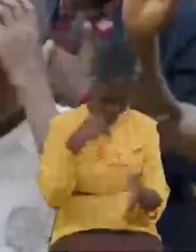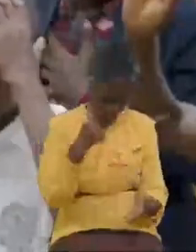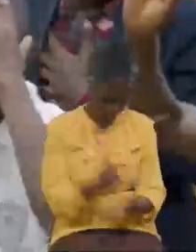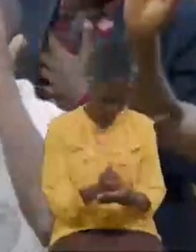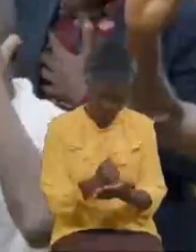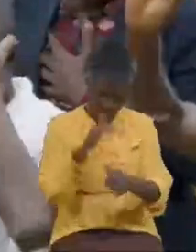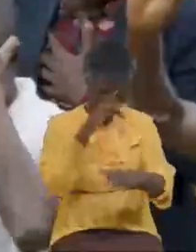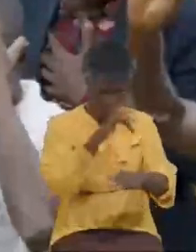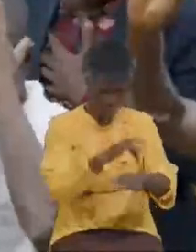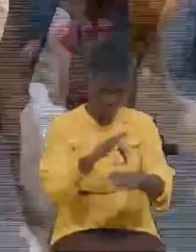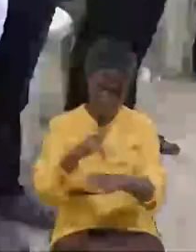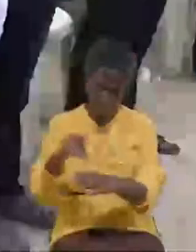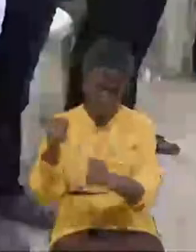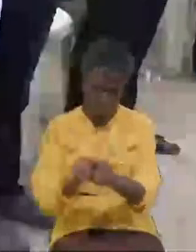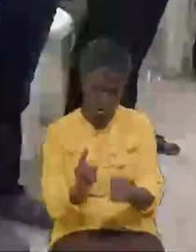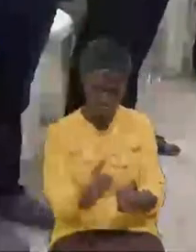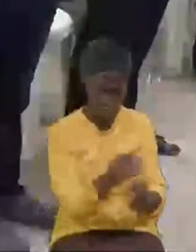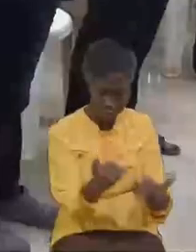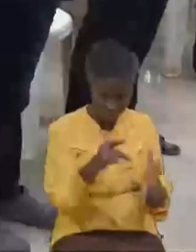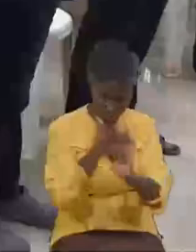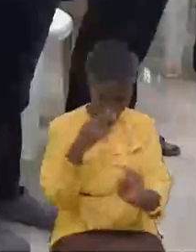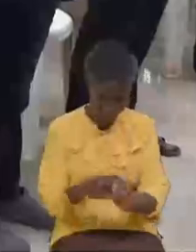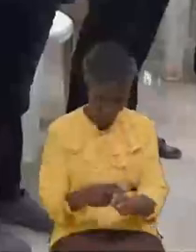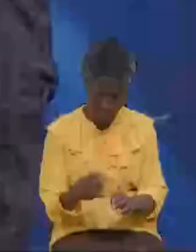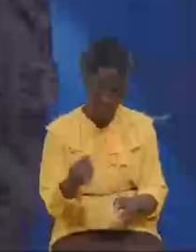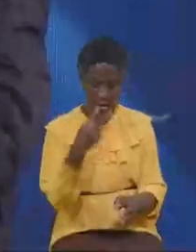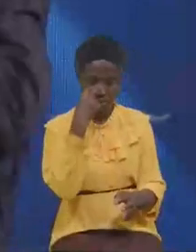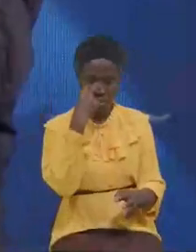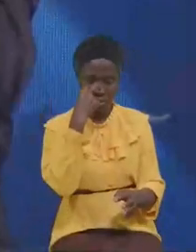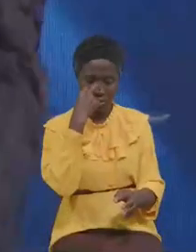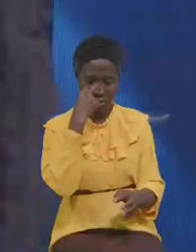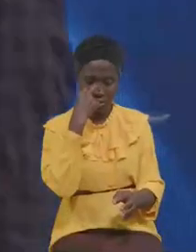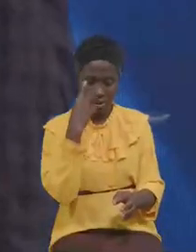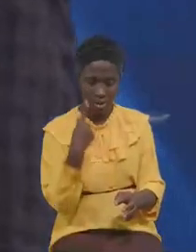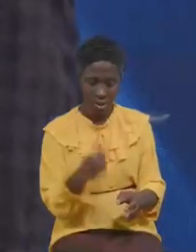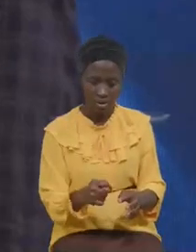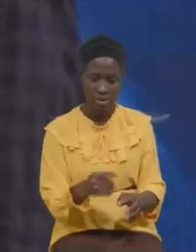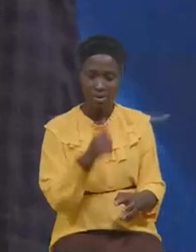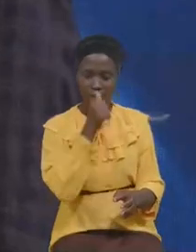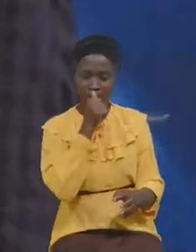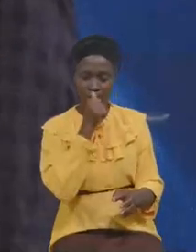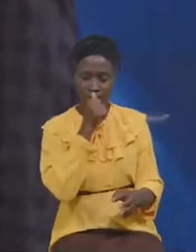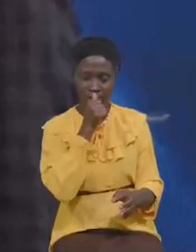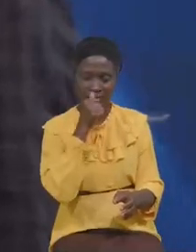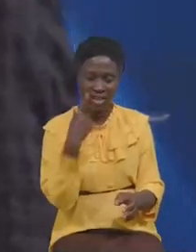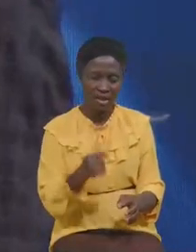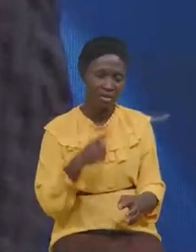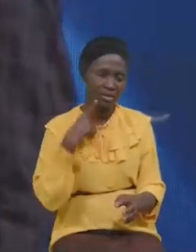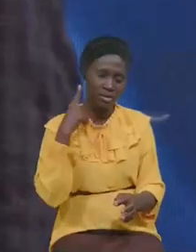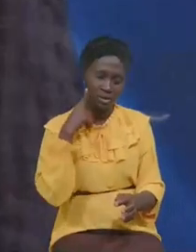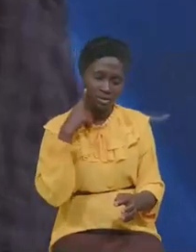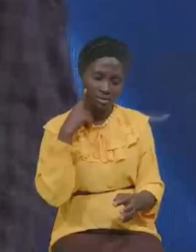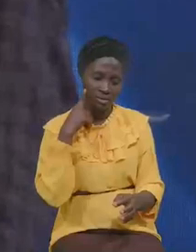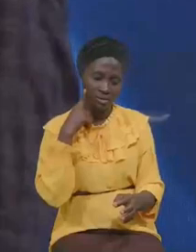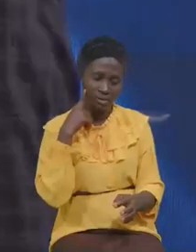Touche tout le monde maintenant, les aveugles, les muets, les sourds,